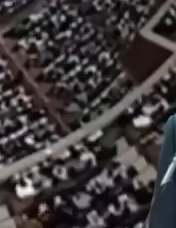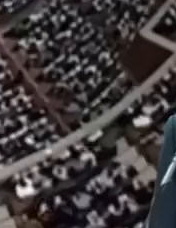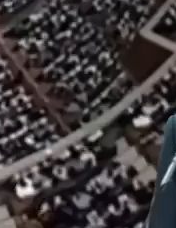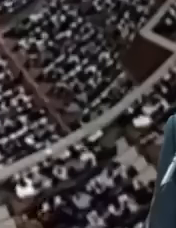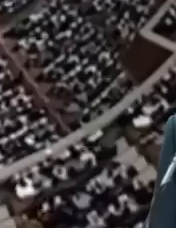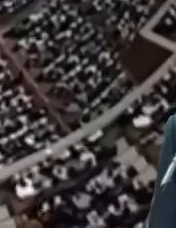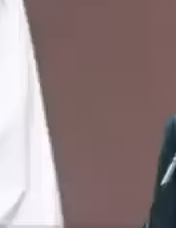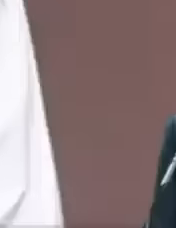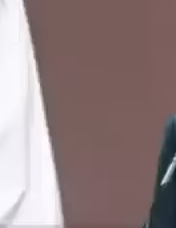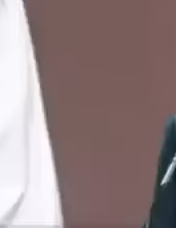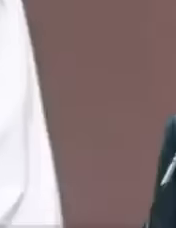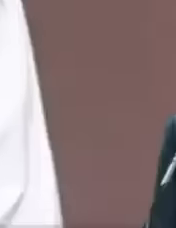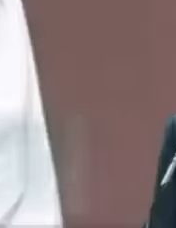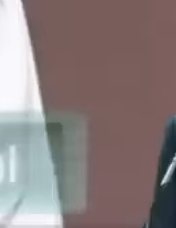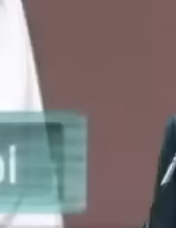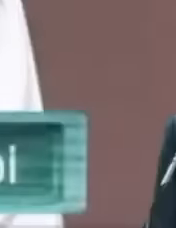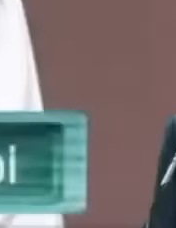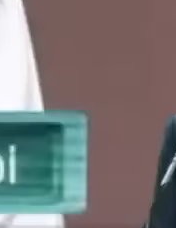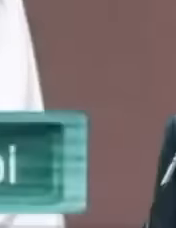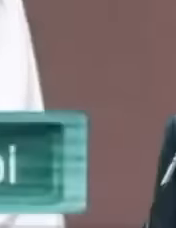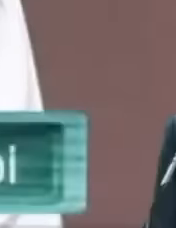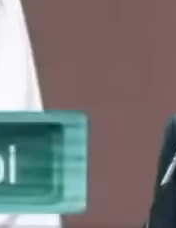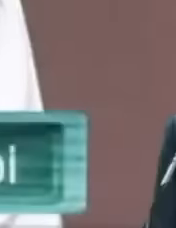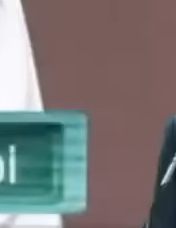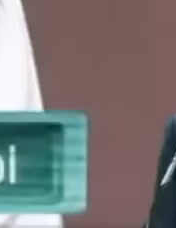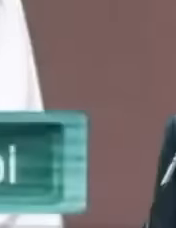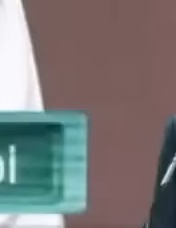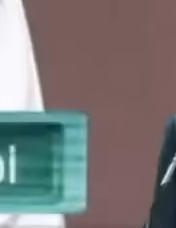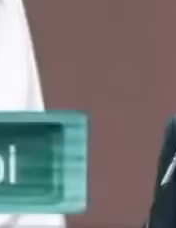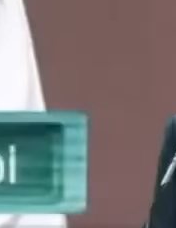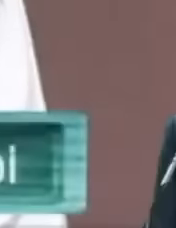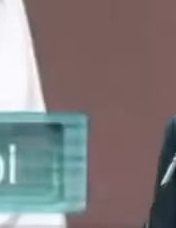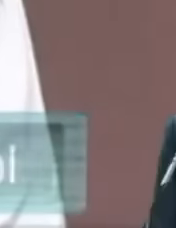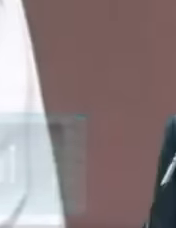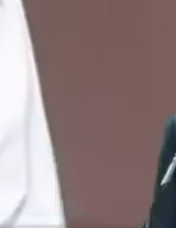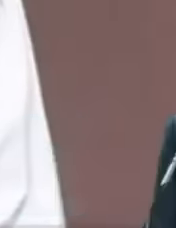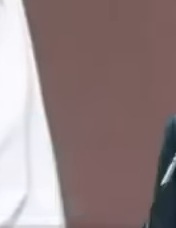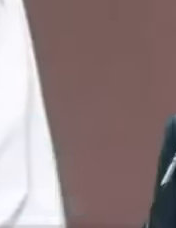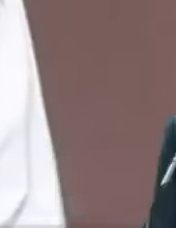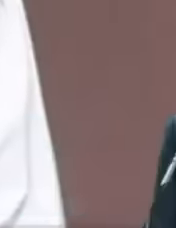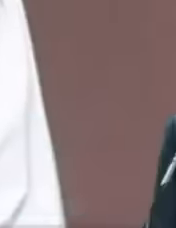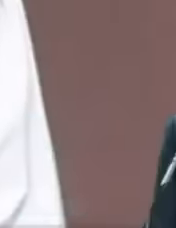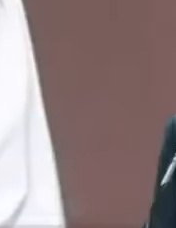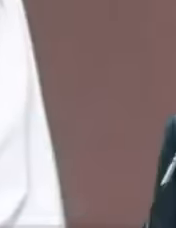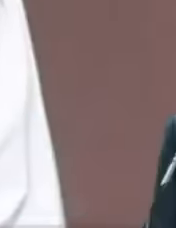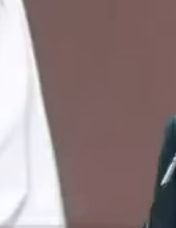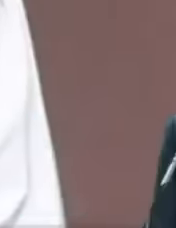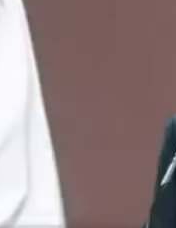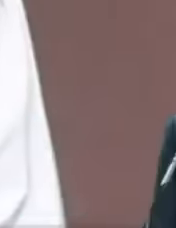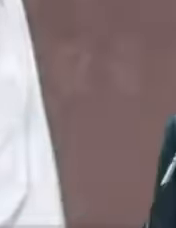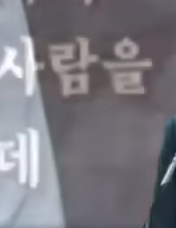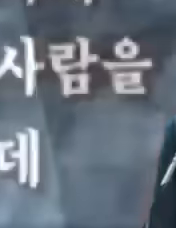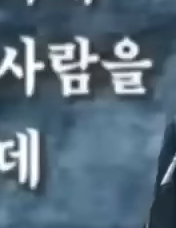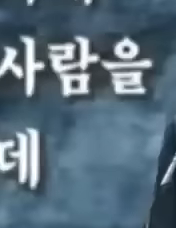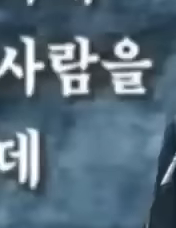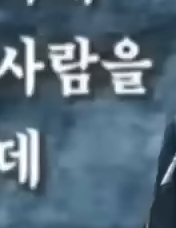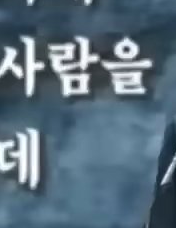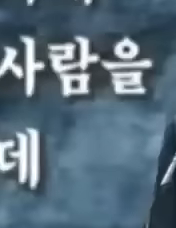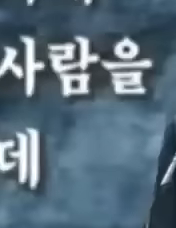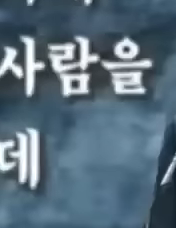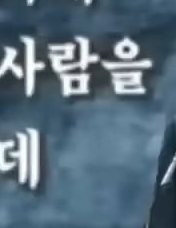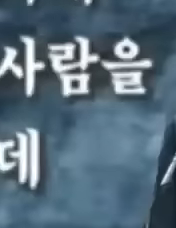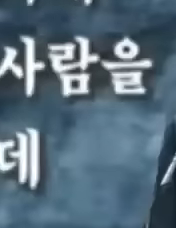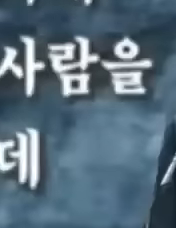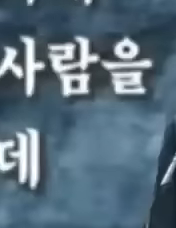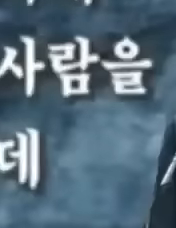은혜 받으실 하나님의 말씀은 누가복음 18장 1절에서 8절입니다.